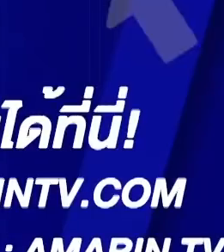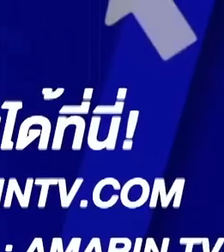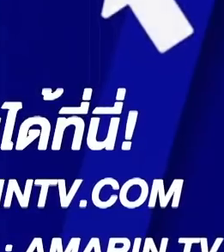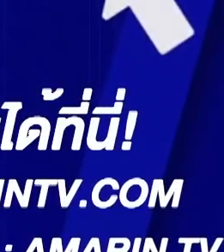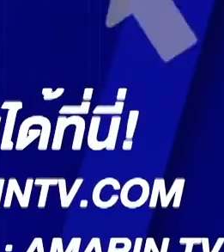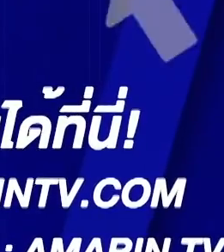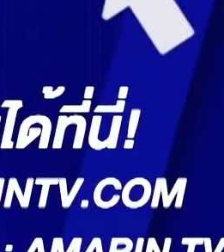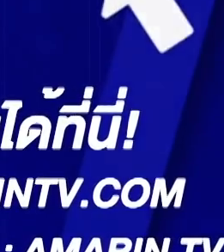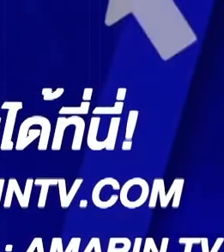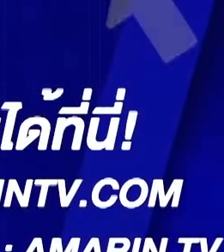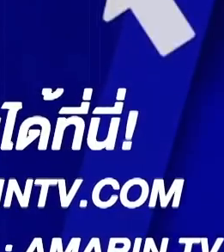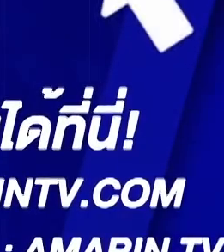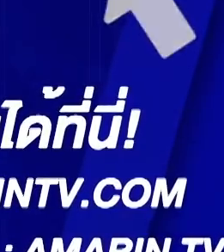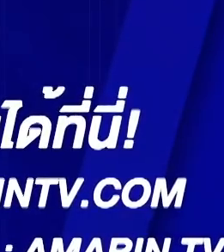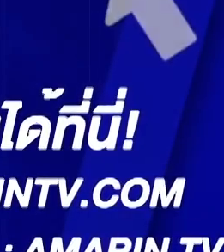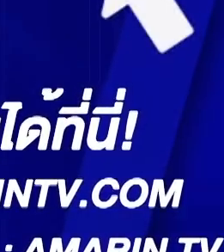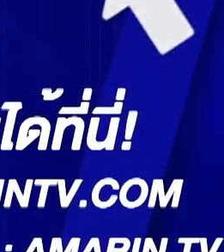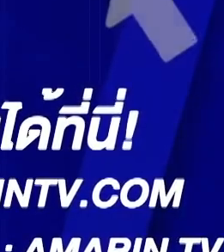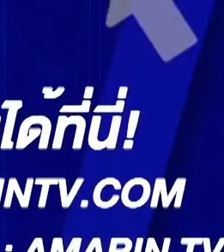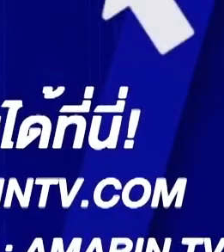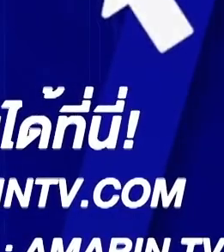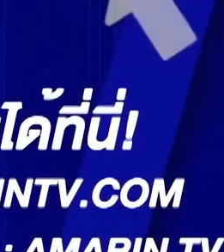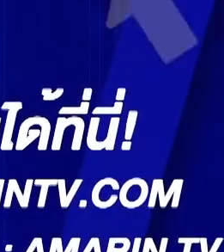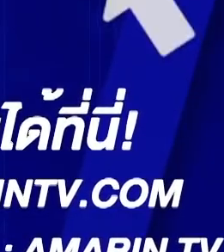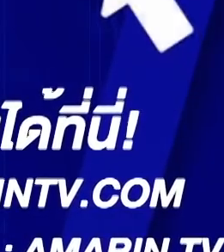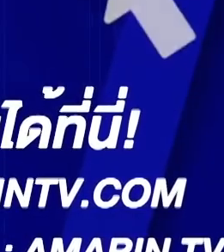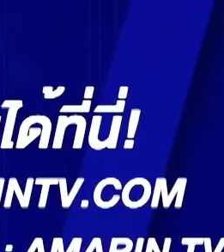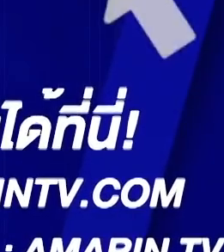ฝากติดตามข่าวเที่ยงอมรินทร์ทีวีทุกวันตั้งแต่เวล